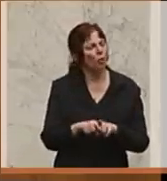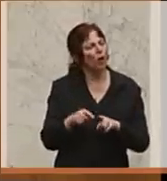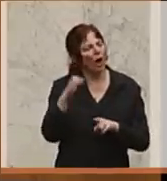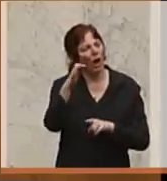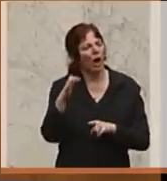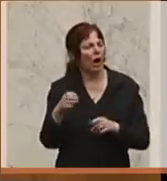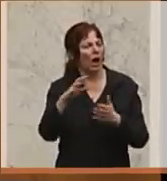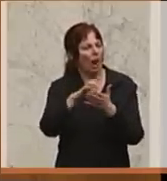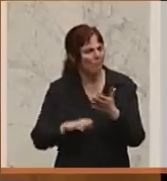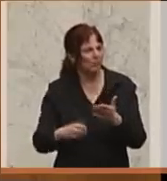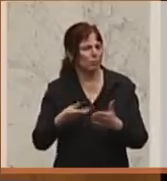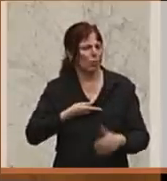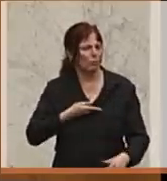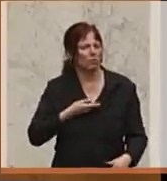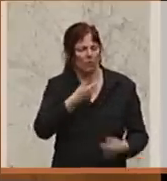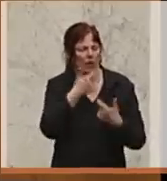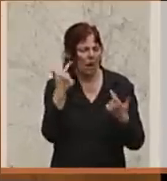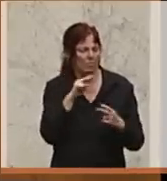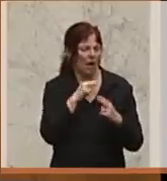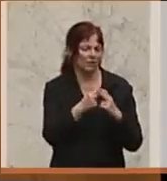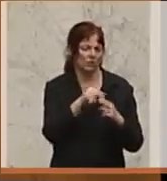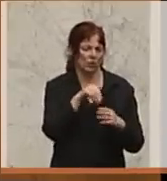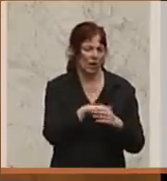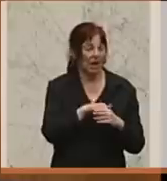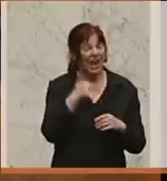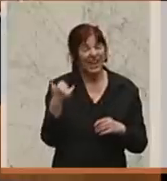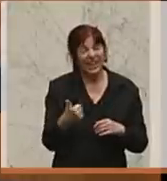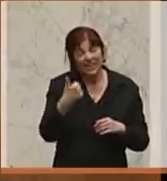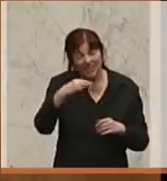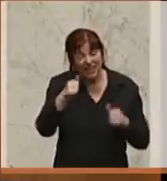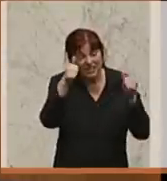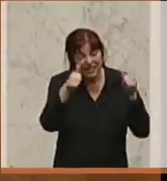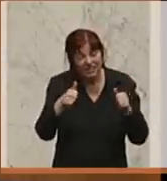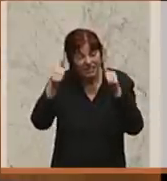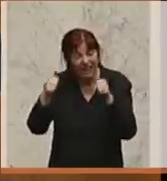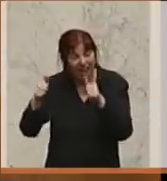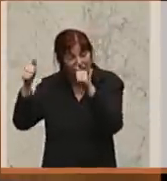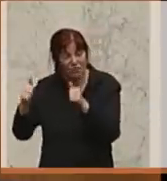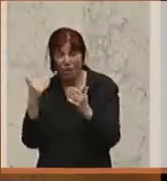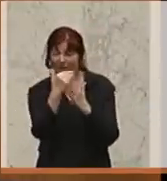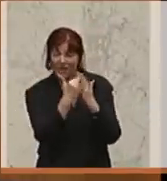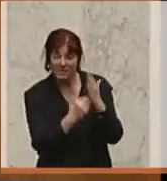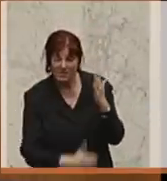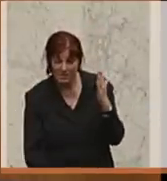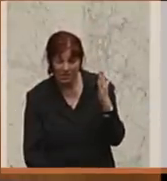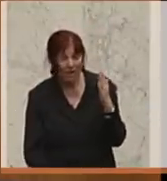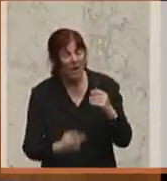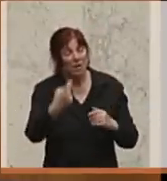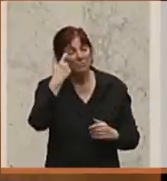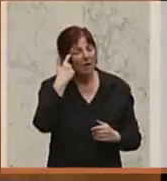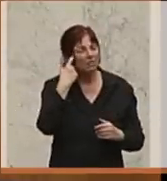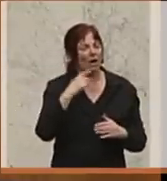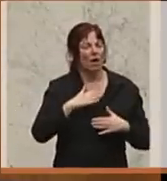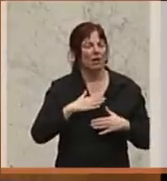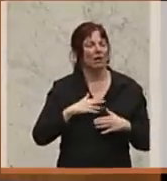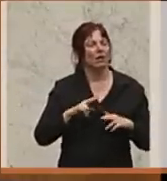der Beantwortung klar gesagt worden, nicht zu jedem einzelnen Inserat, weil das ganz einfach ein Wust und ein Lahmlegen